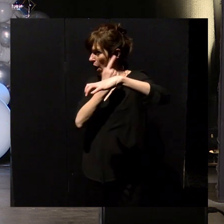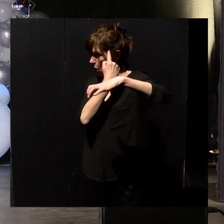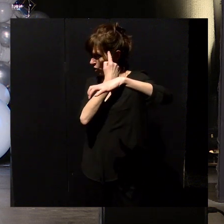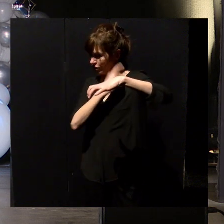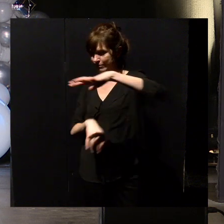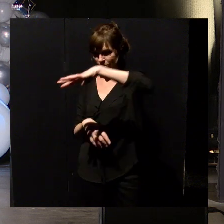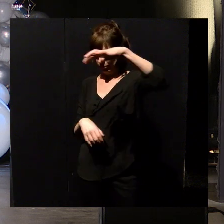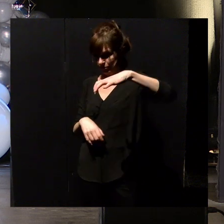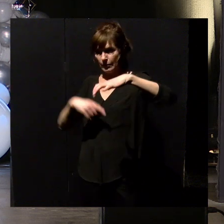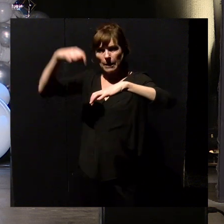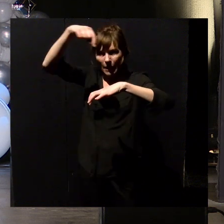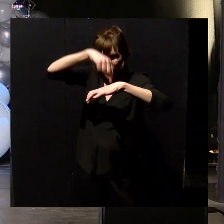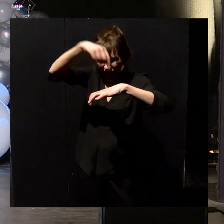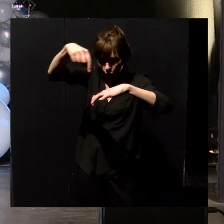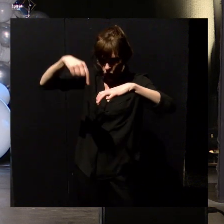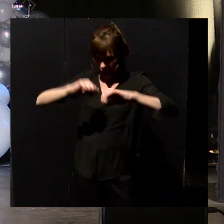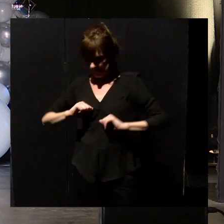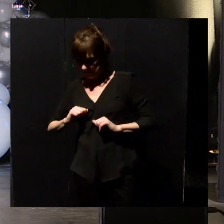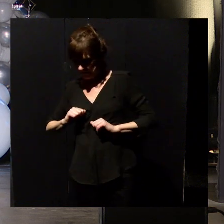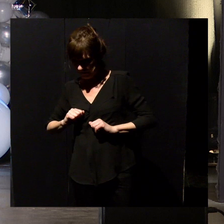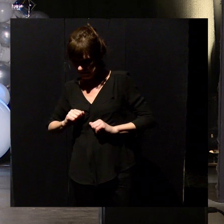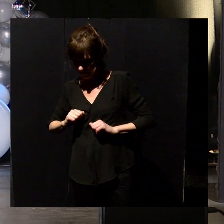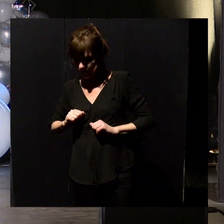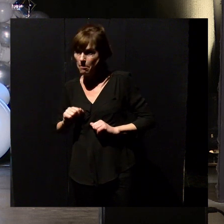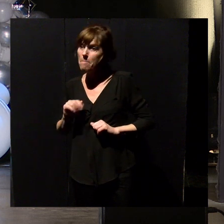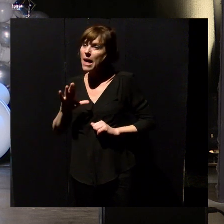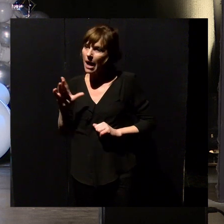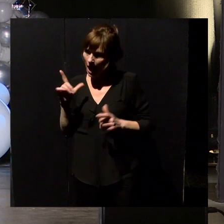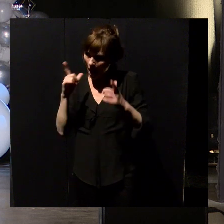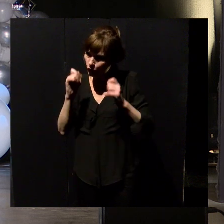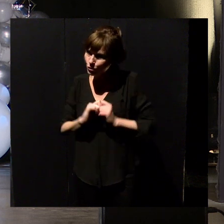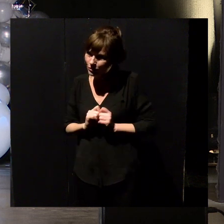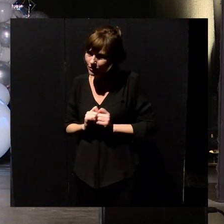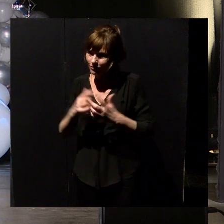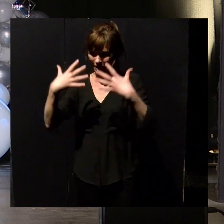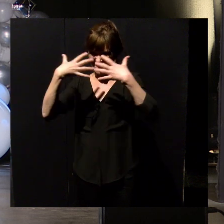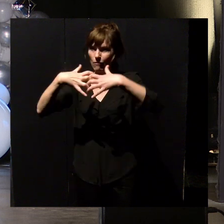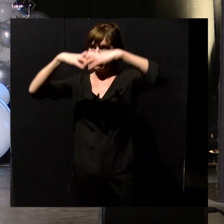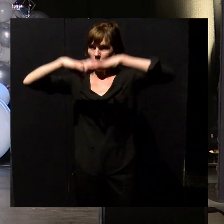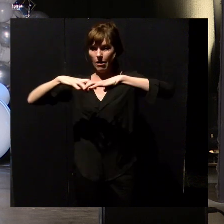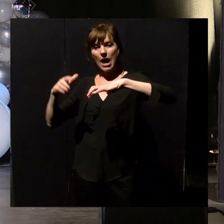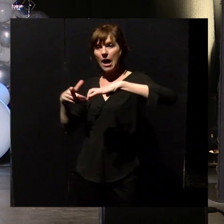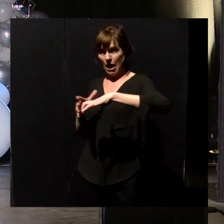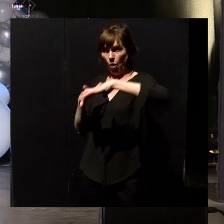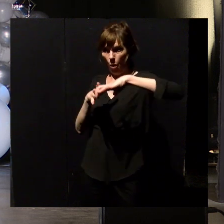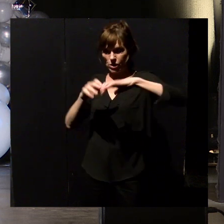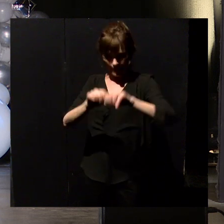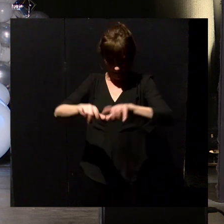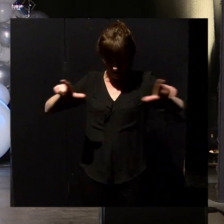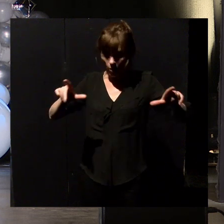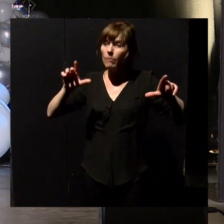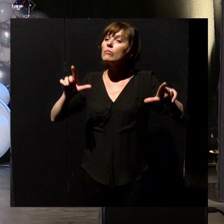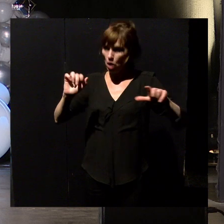mais je vous ai dit quand même, dans le lobe temporal gauche, il y a du langage. Donc, OK, on peut proposer un